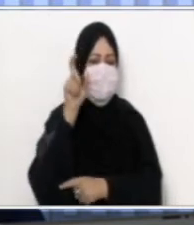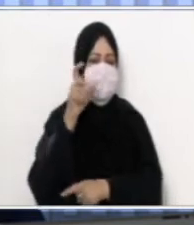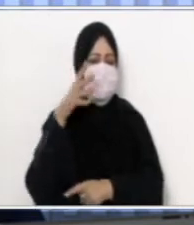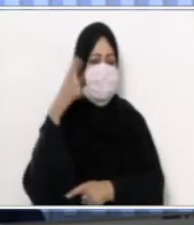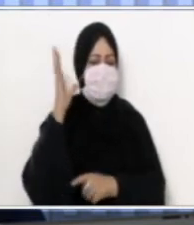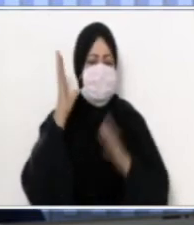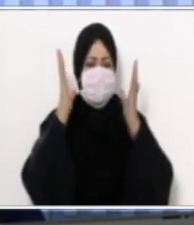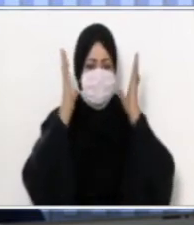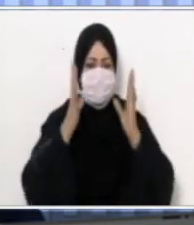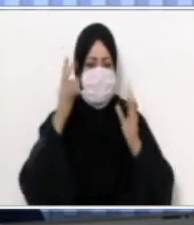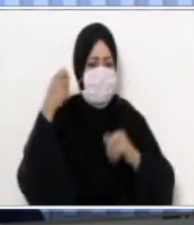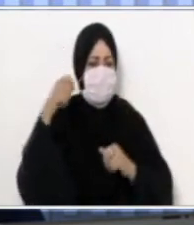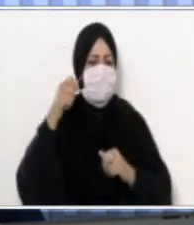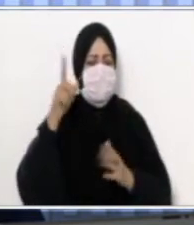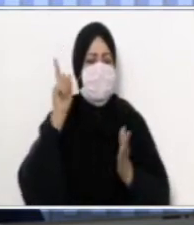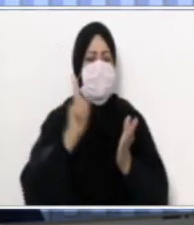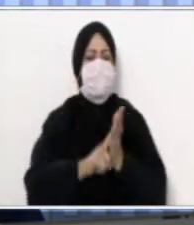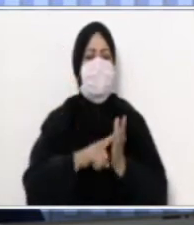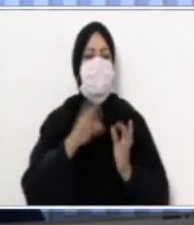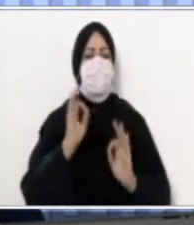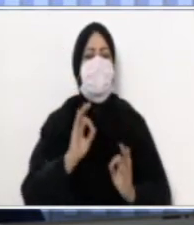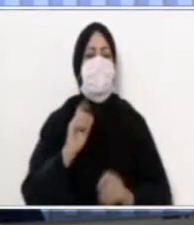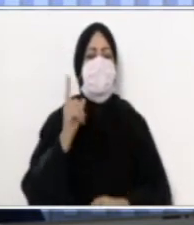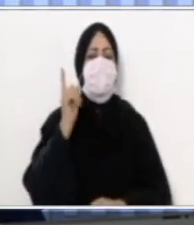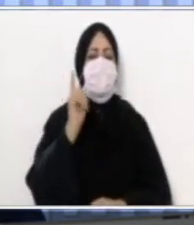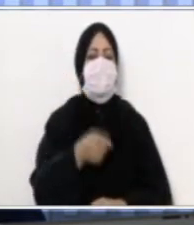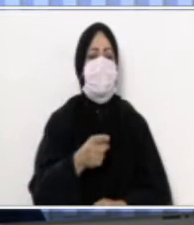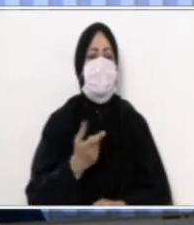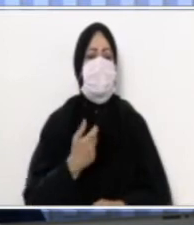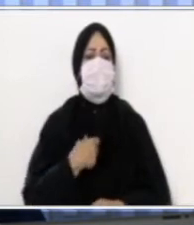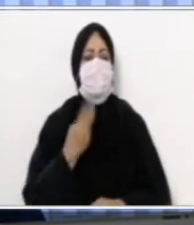يعني هو خطأ، وهو تعديل